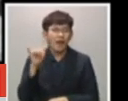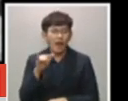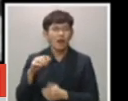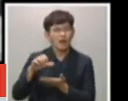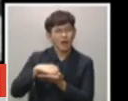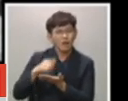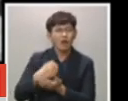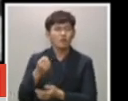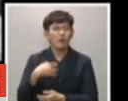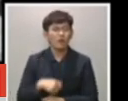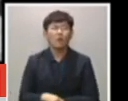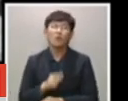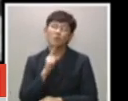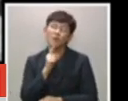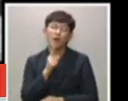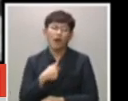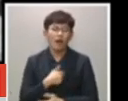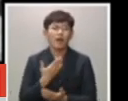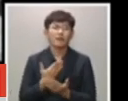ไม่ดีธุรกิจ